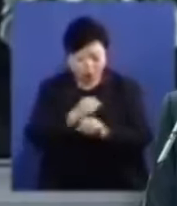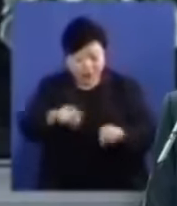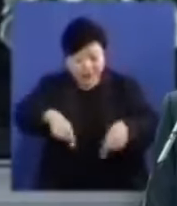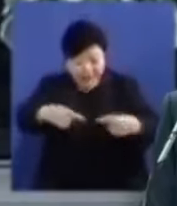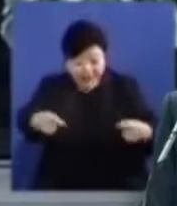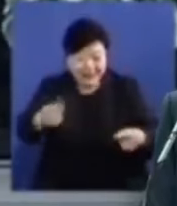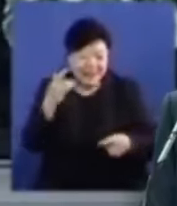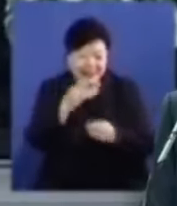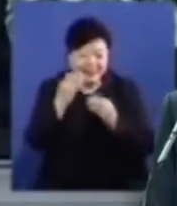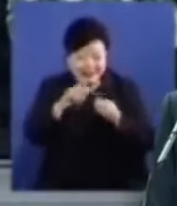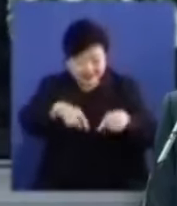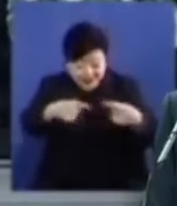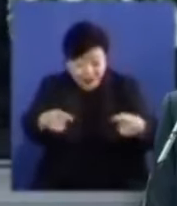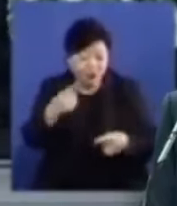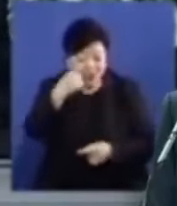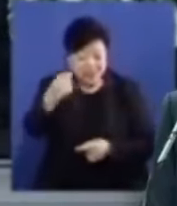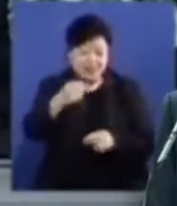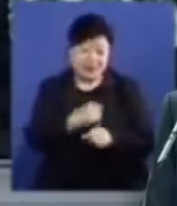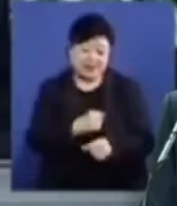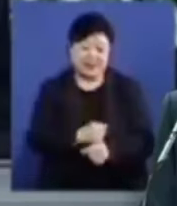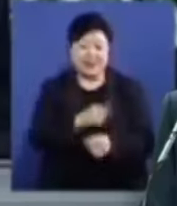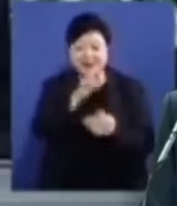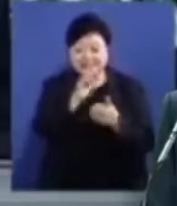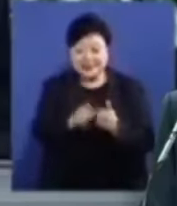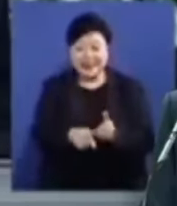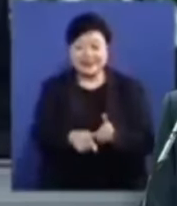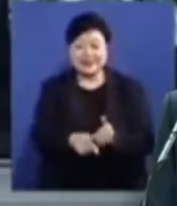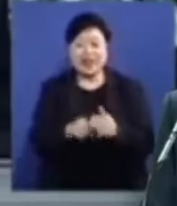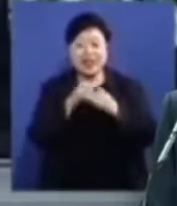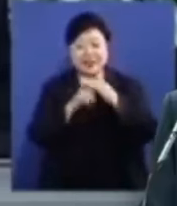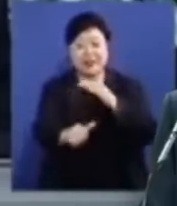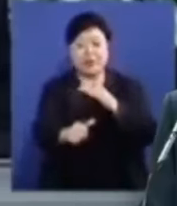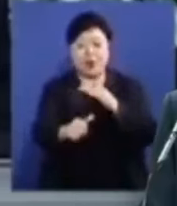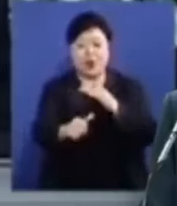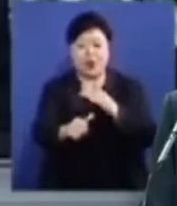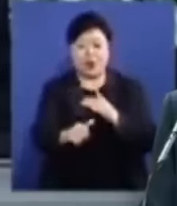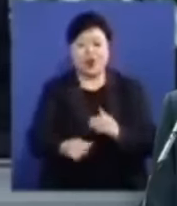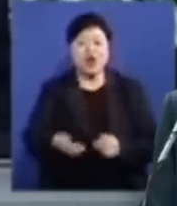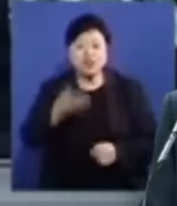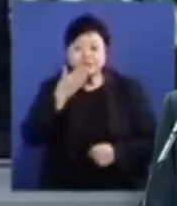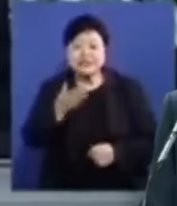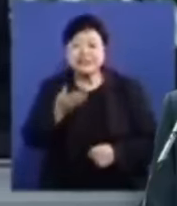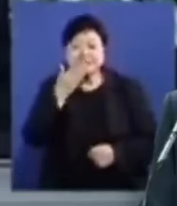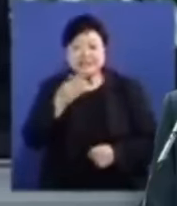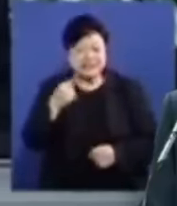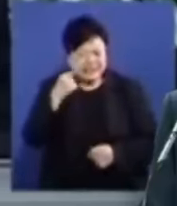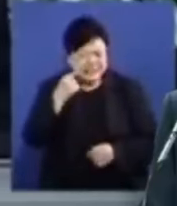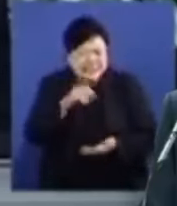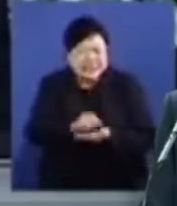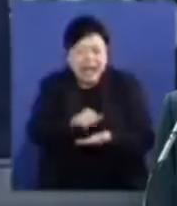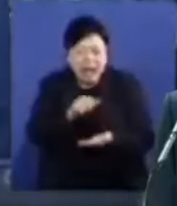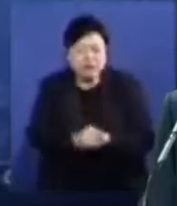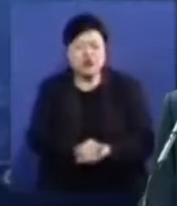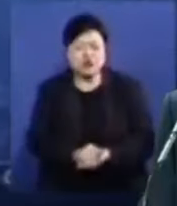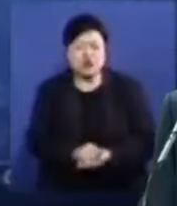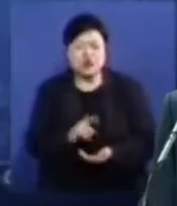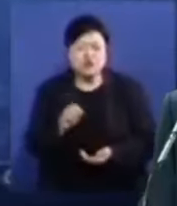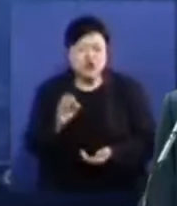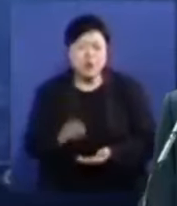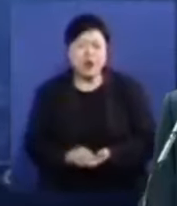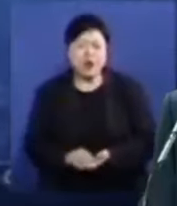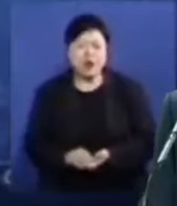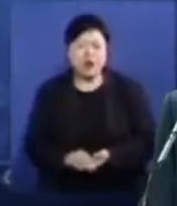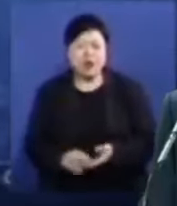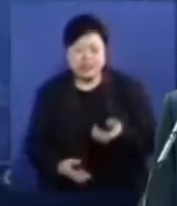기념하는데 그때 대표적인 음식이 쓴 나물과 무교병과 삶은